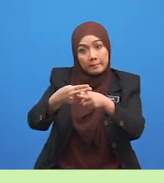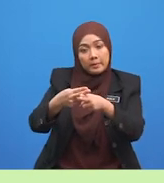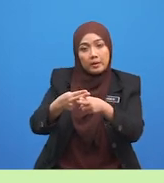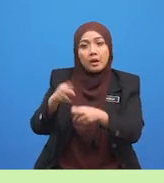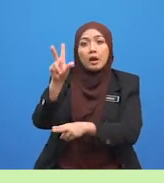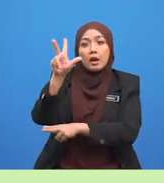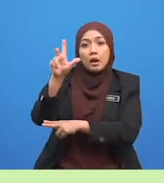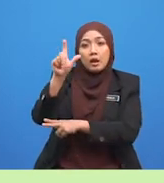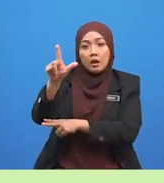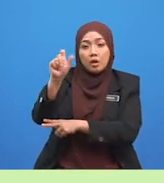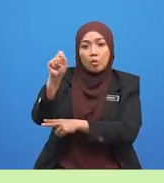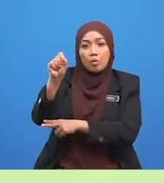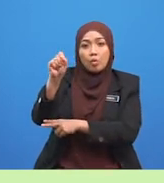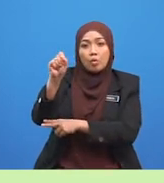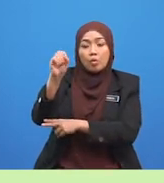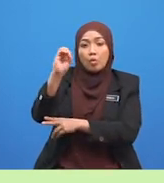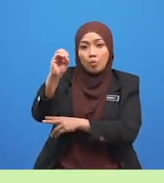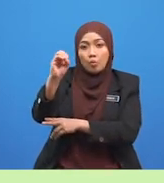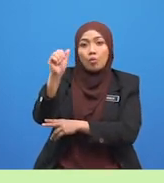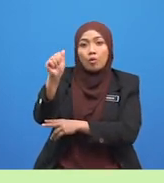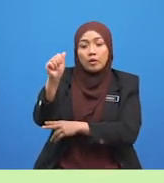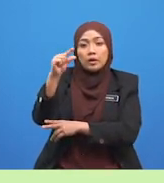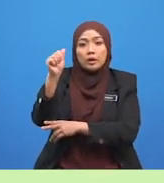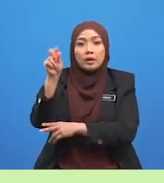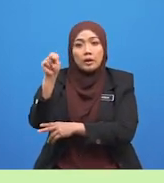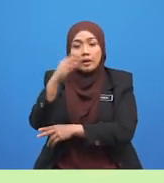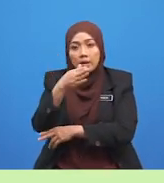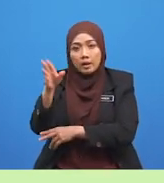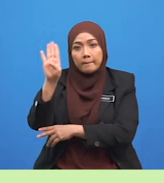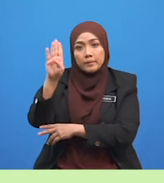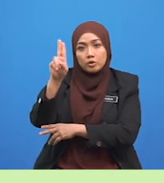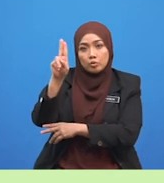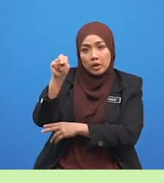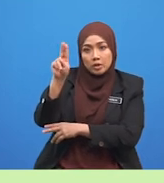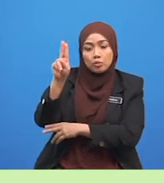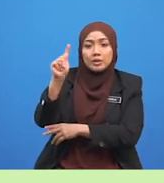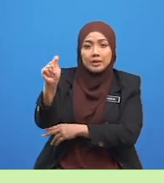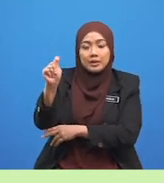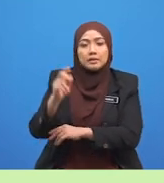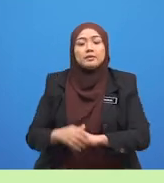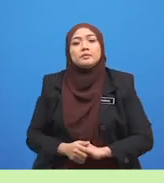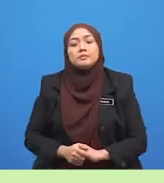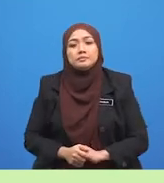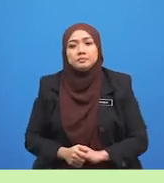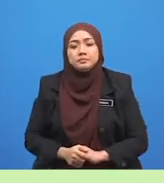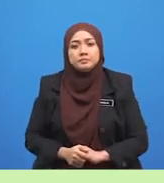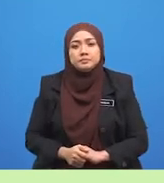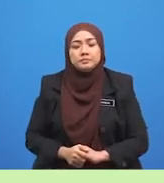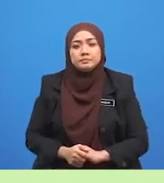Bunut. Mari kita lihat jawapan bagi setiap nama sungai dan tasik yang cikgu berikan pada peta